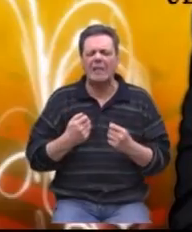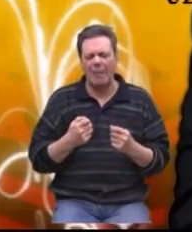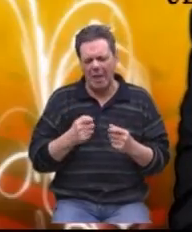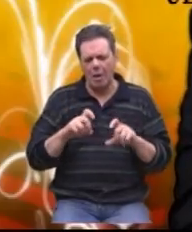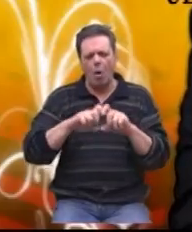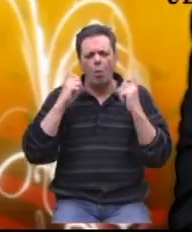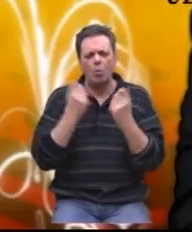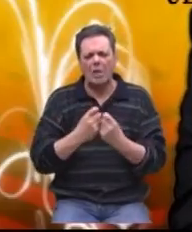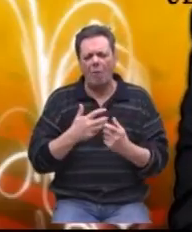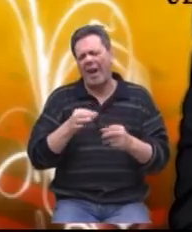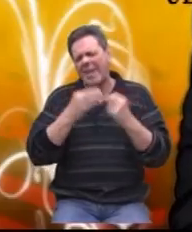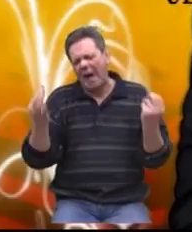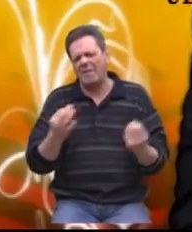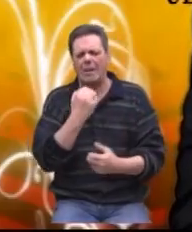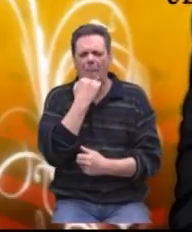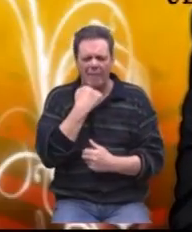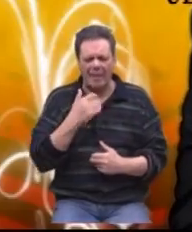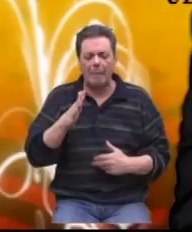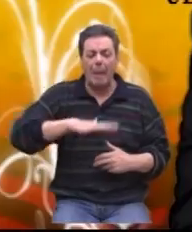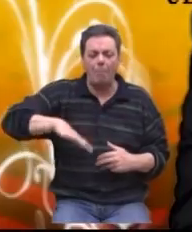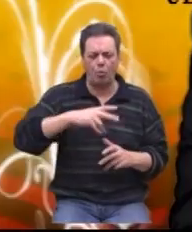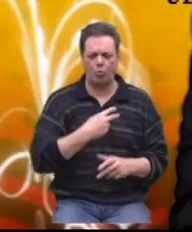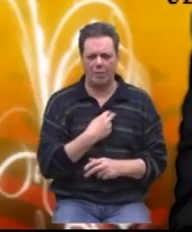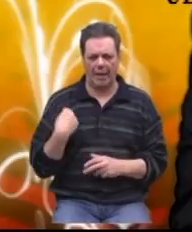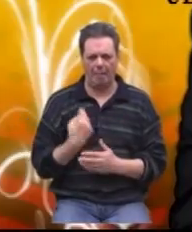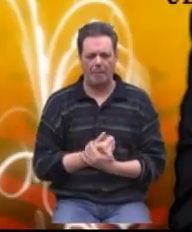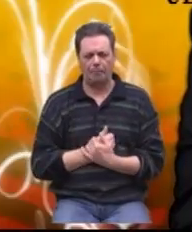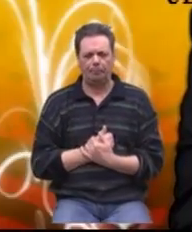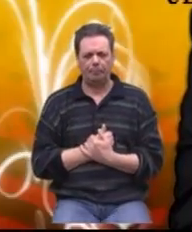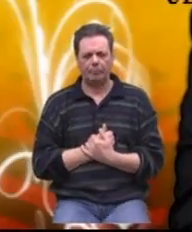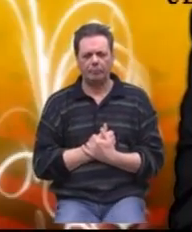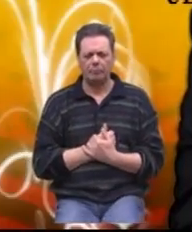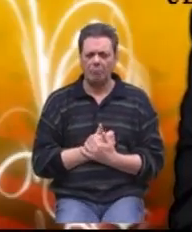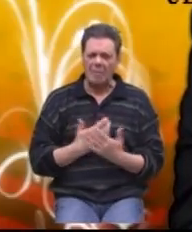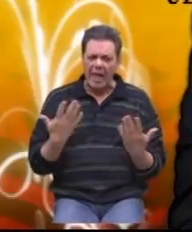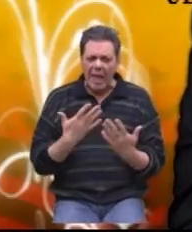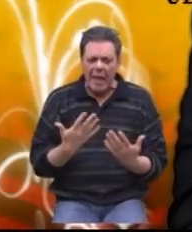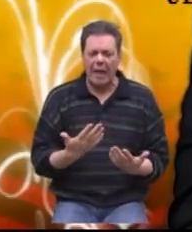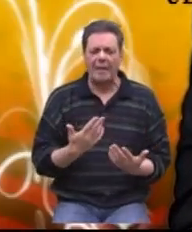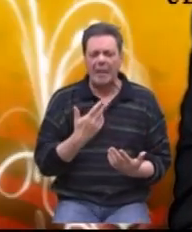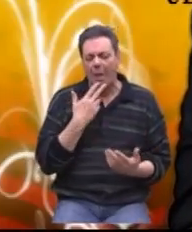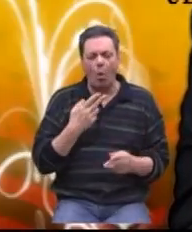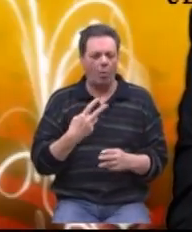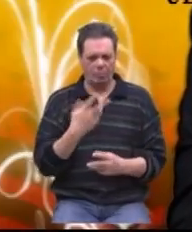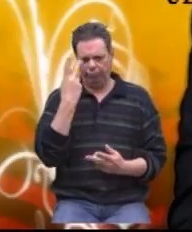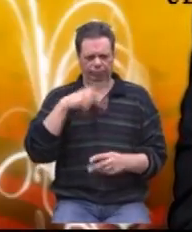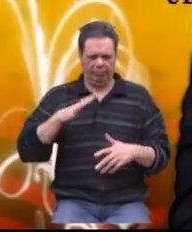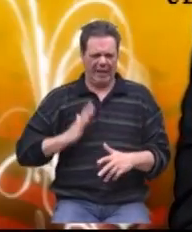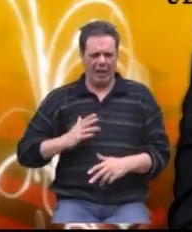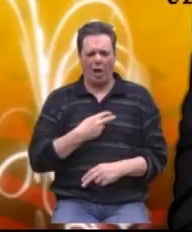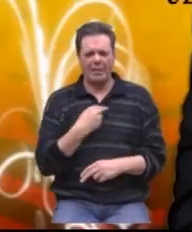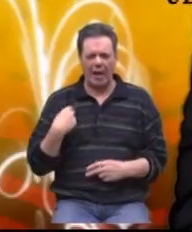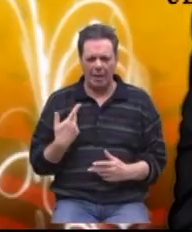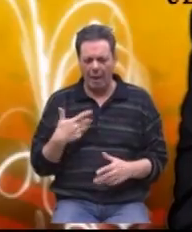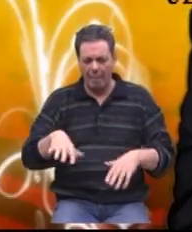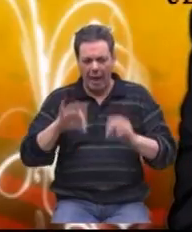ustanova, bilo javnih, bilo privatnih, na području grada Zagreba. Kad se neko od Zagrepčana nađe primjerice na